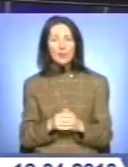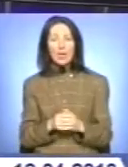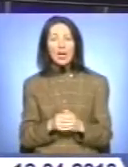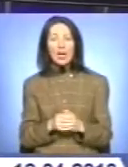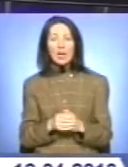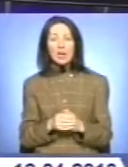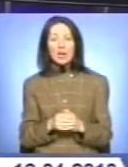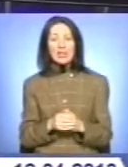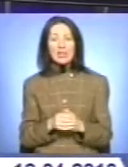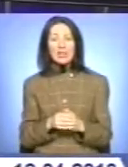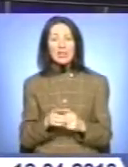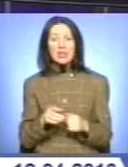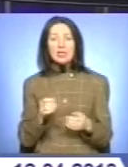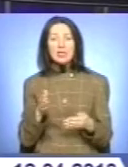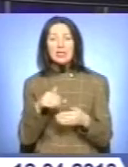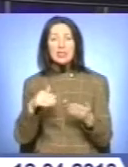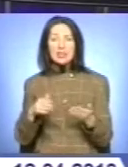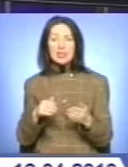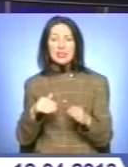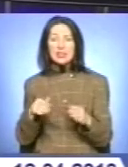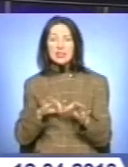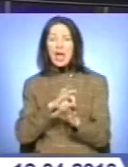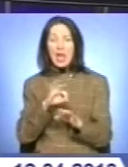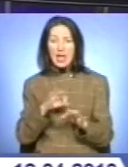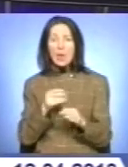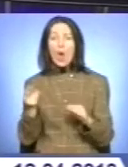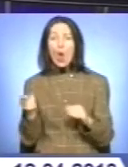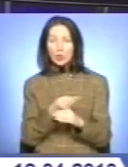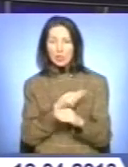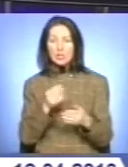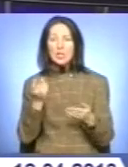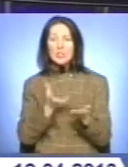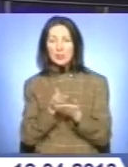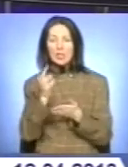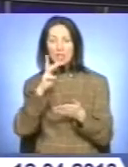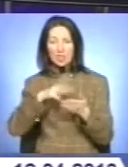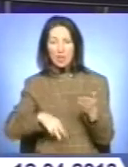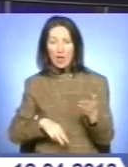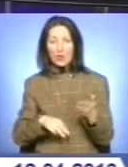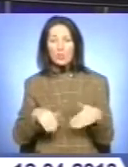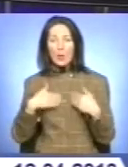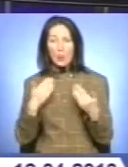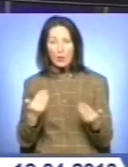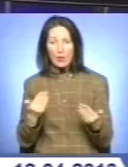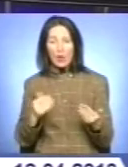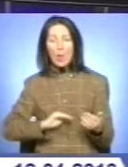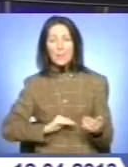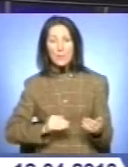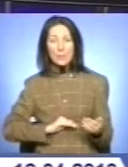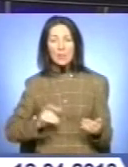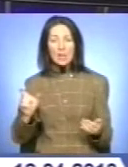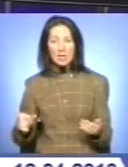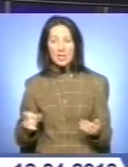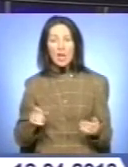Схему уникнення сплати штрафних санкцій запропонував приватному підприємцеві співробітник управління Державної